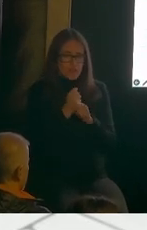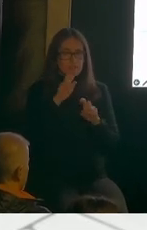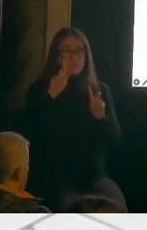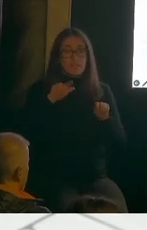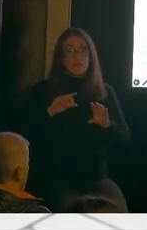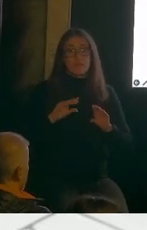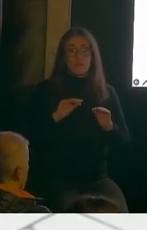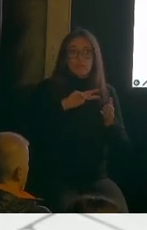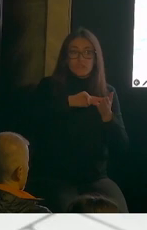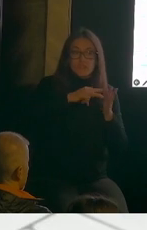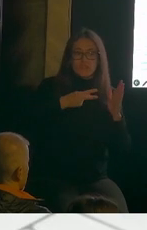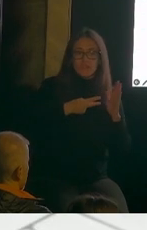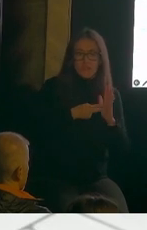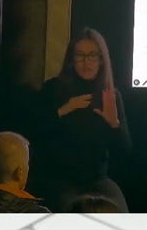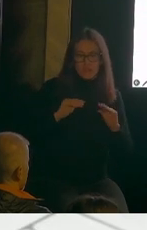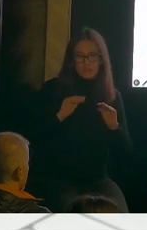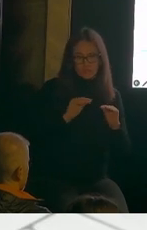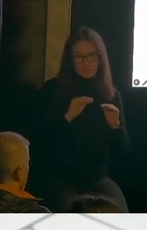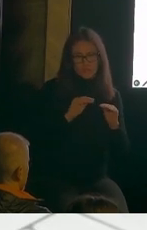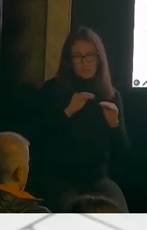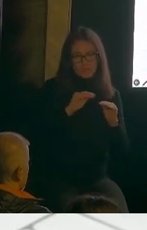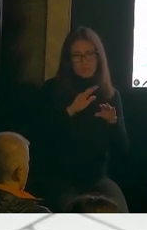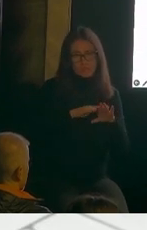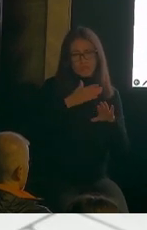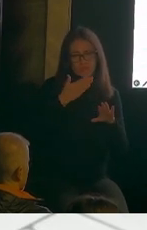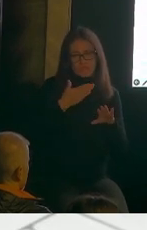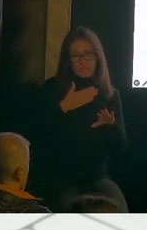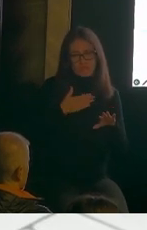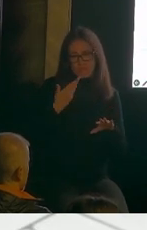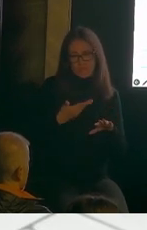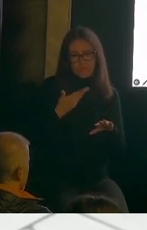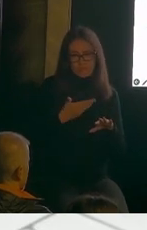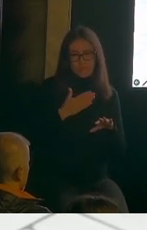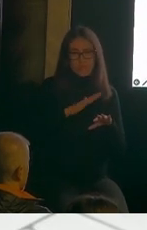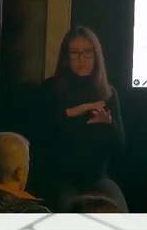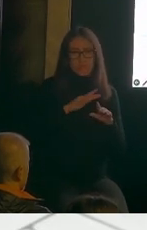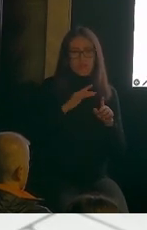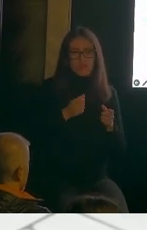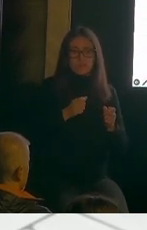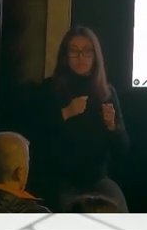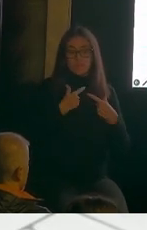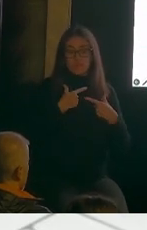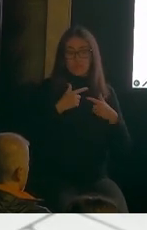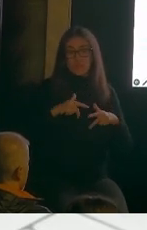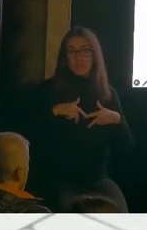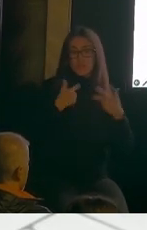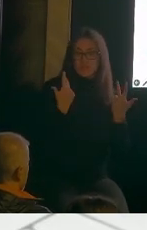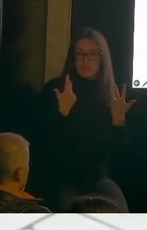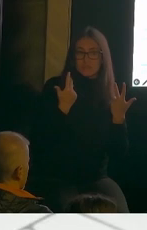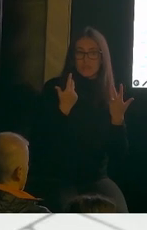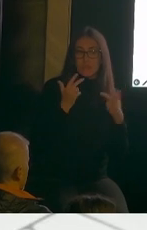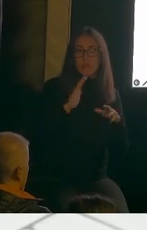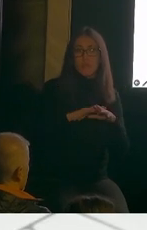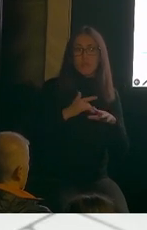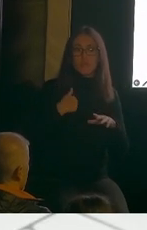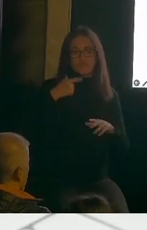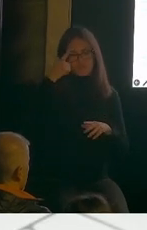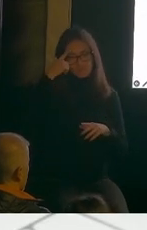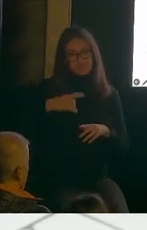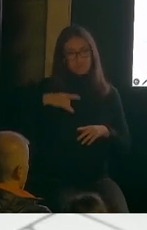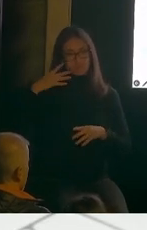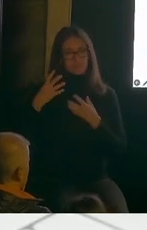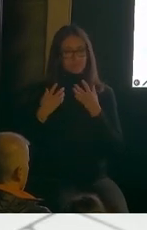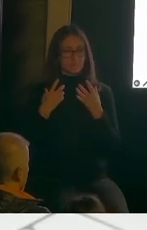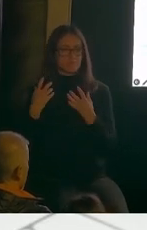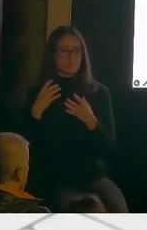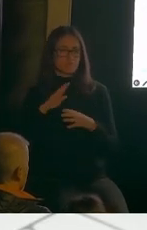utilitzem en la pastisseria. Això ha sigut bàsic a mi per aportar la llibertat de poder fer les meves pròpies elaboracions avui